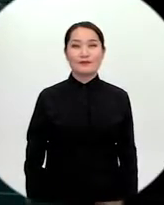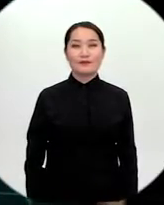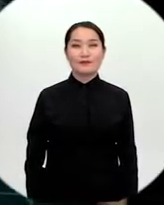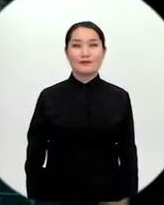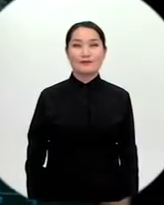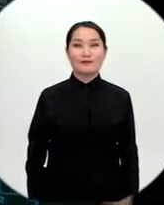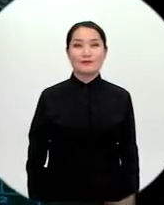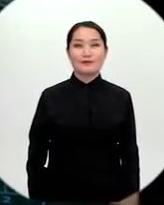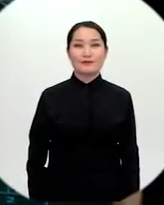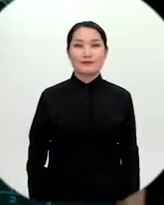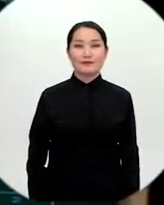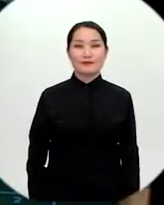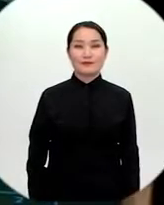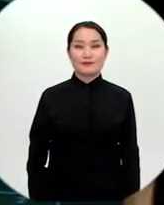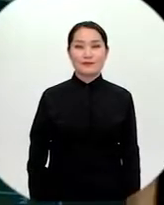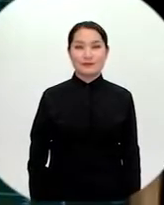за